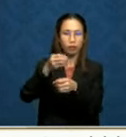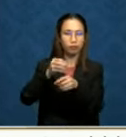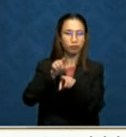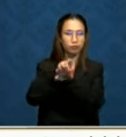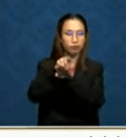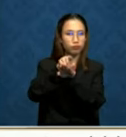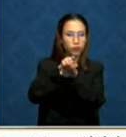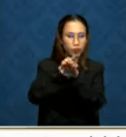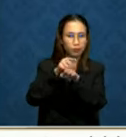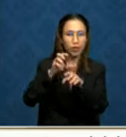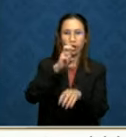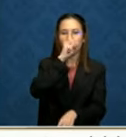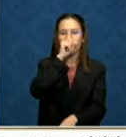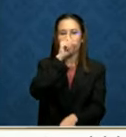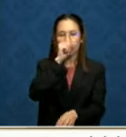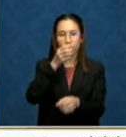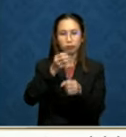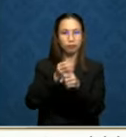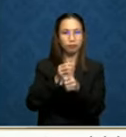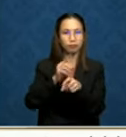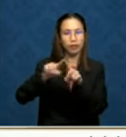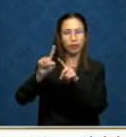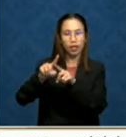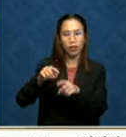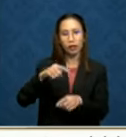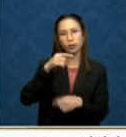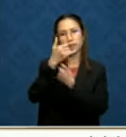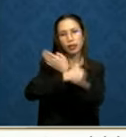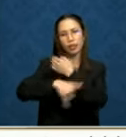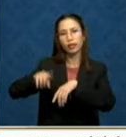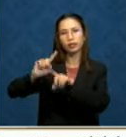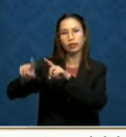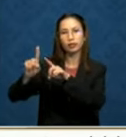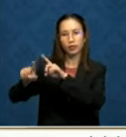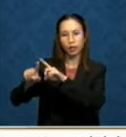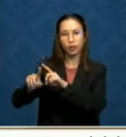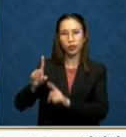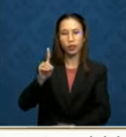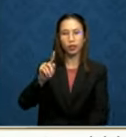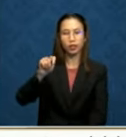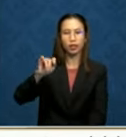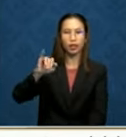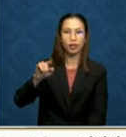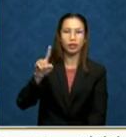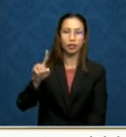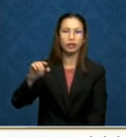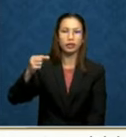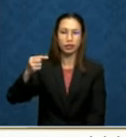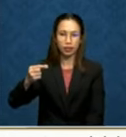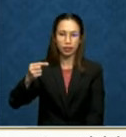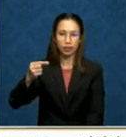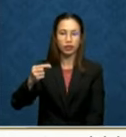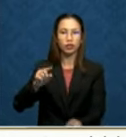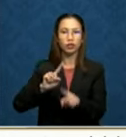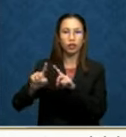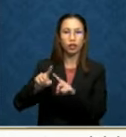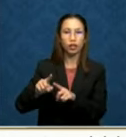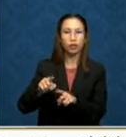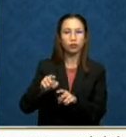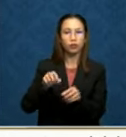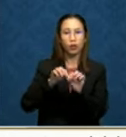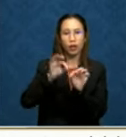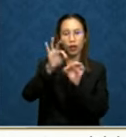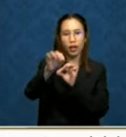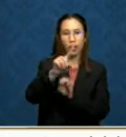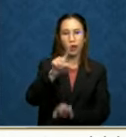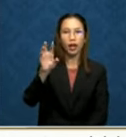ข้องในการยิงทดสอบจรวดระยะไกลหน้าต่างประเทศของจรวดรุ่น DTI-1G นะครับซึ่งเป็นจรวดนำวิถีระยะยิง150